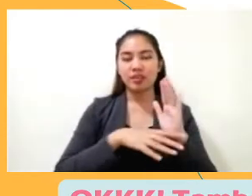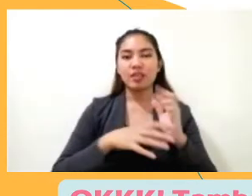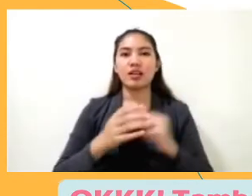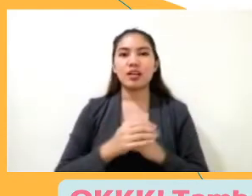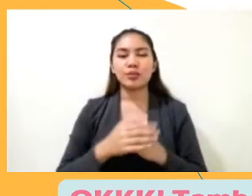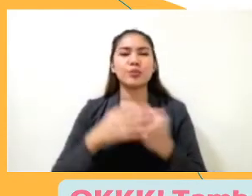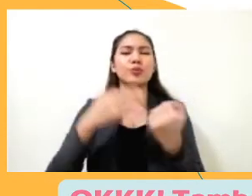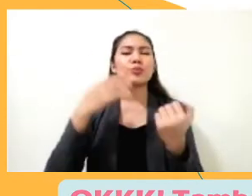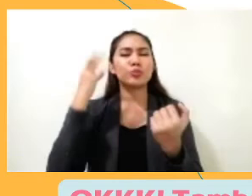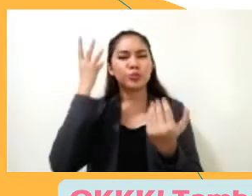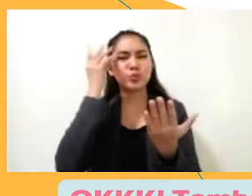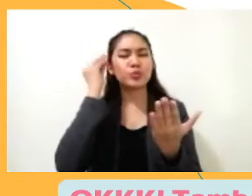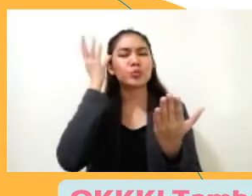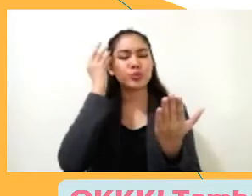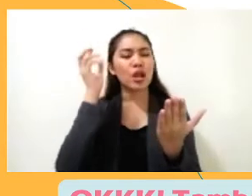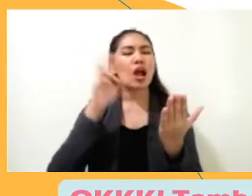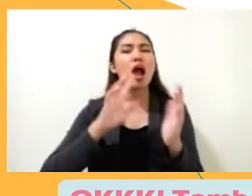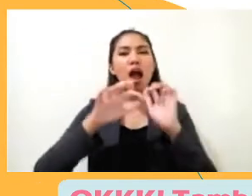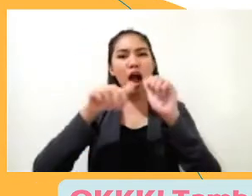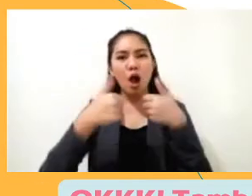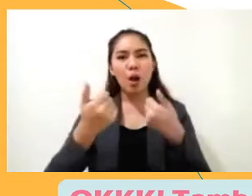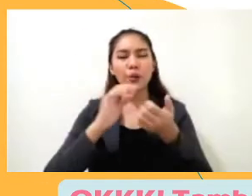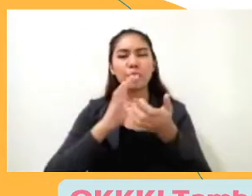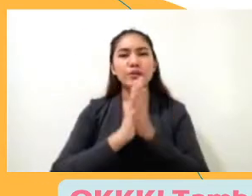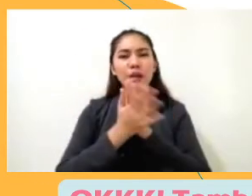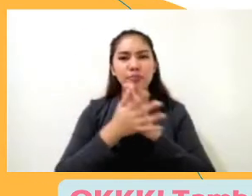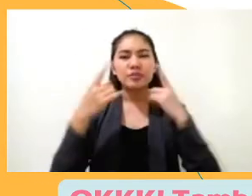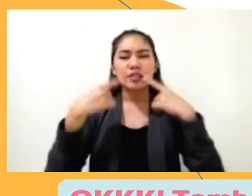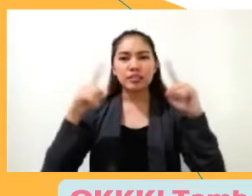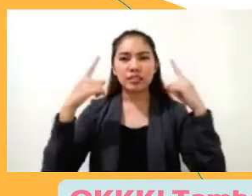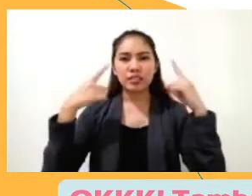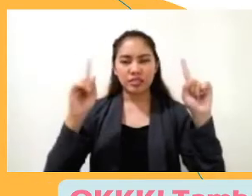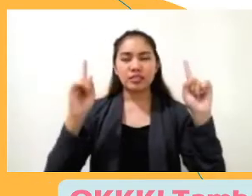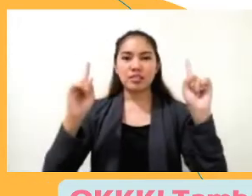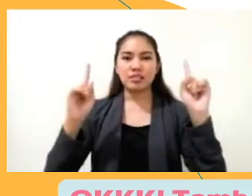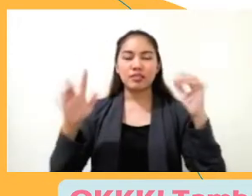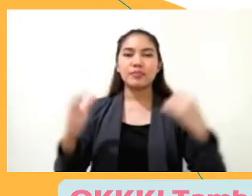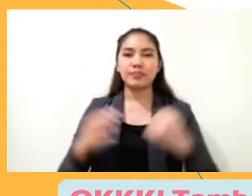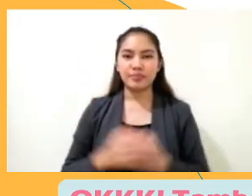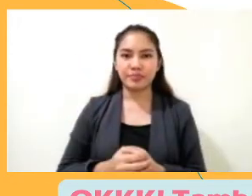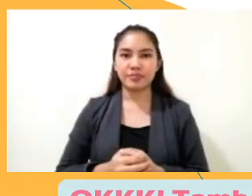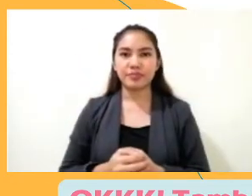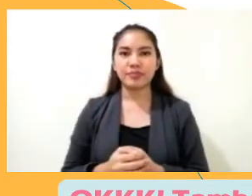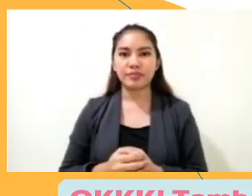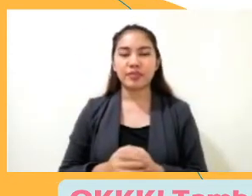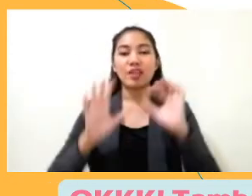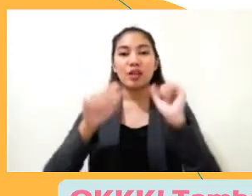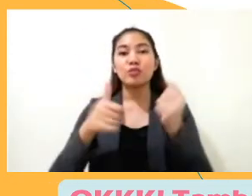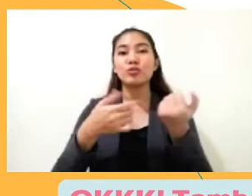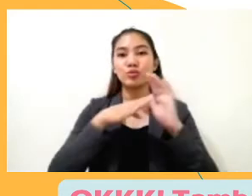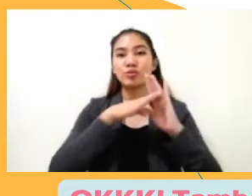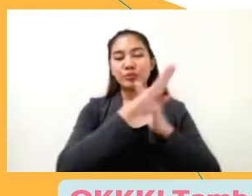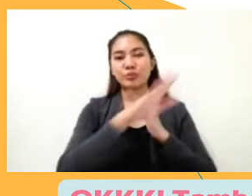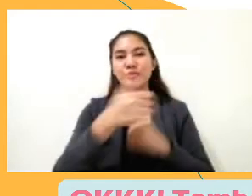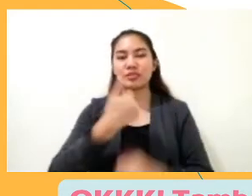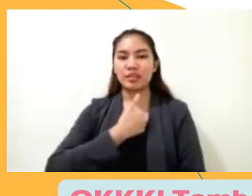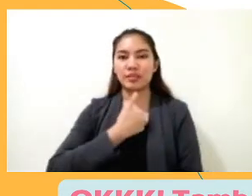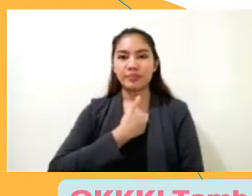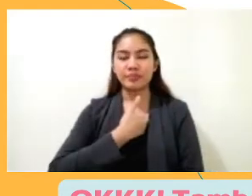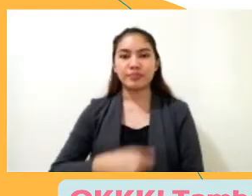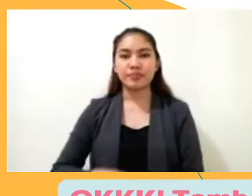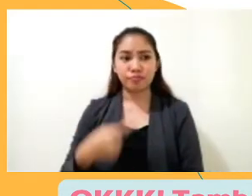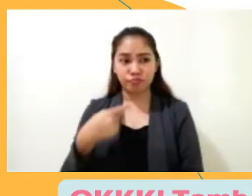sa ating pinaka-vision ng ating maunlad na sarili. At yun po. Siguro ako muna magtatanong,